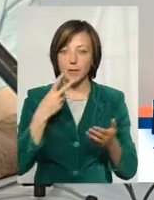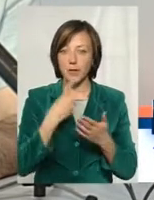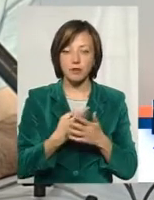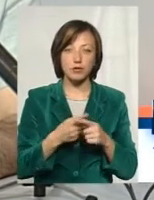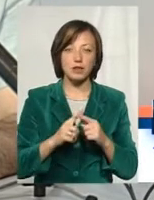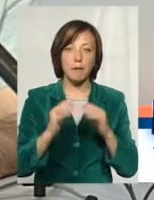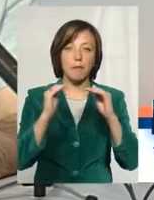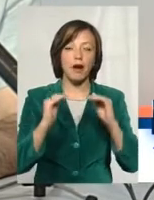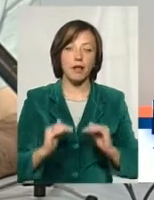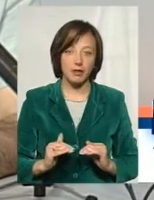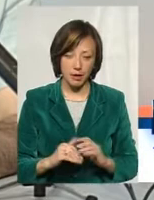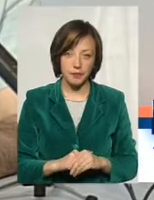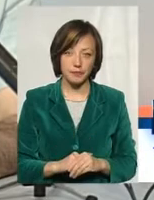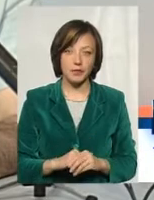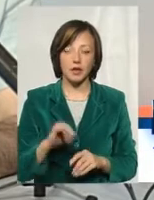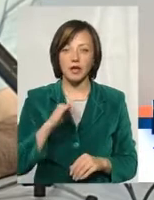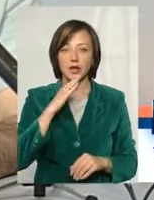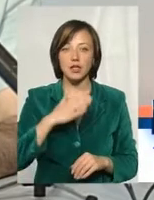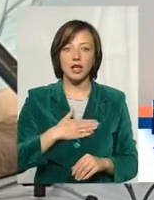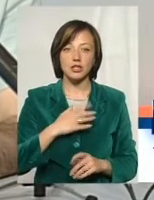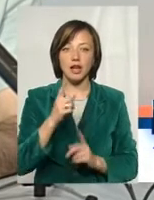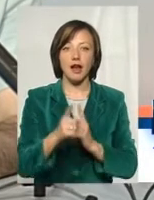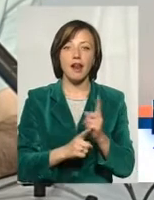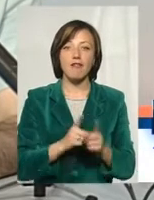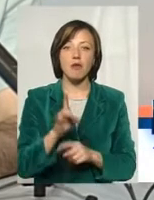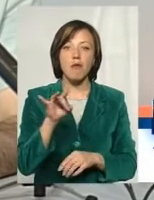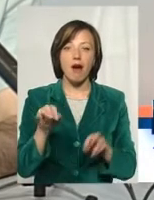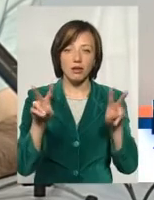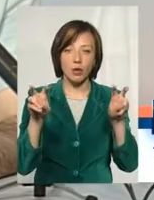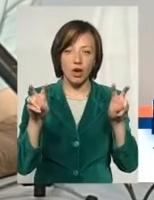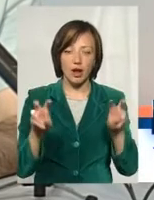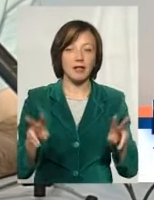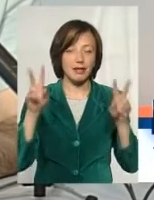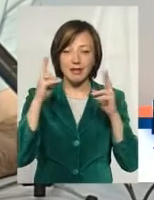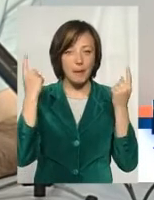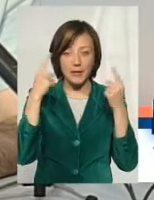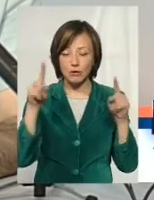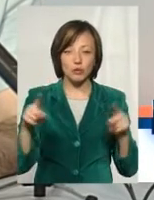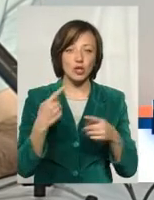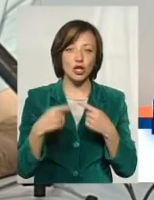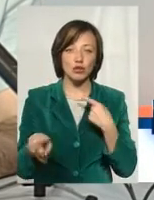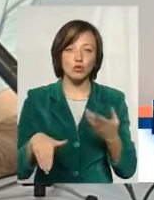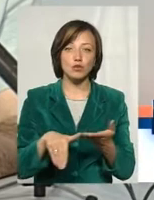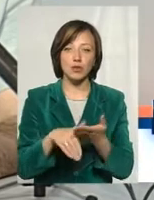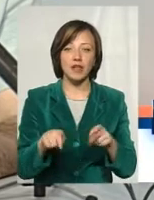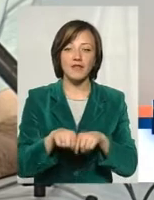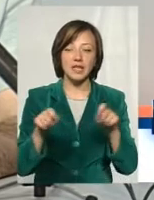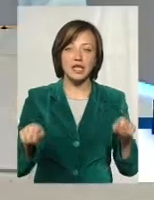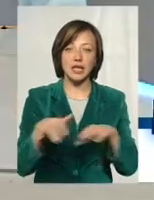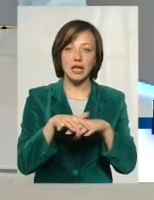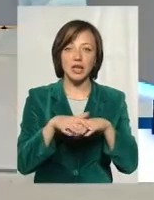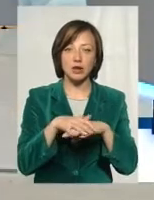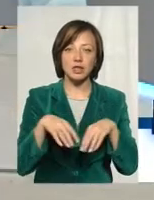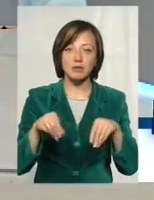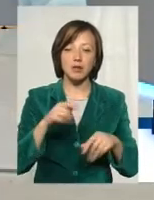падає. І наші реформатори в лапках не придумали зовсім іншого способу, як відкрити ринок землі,